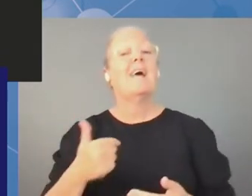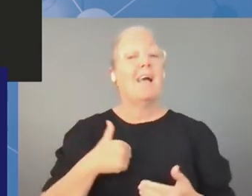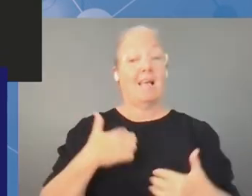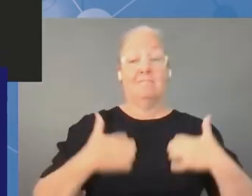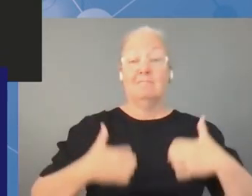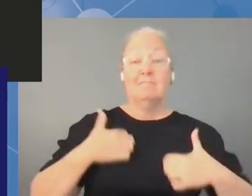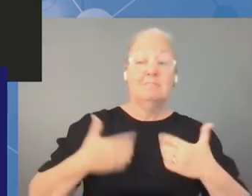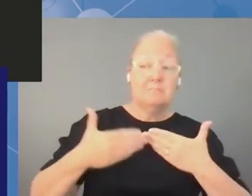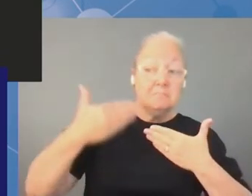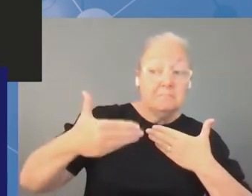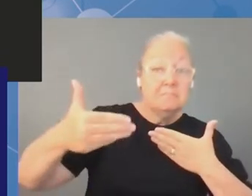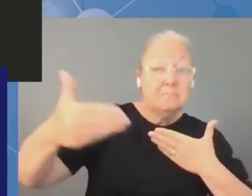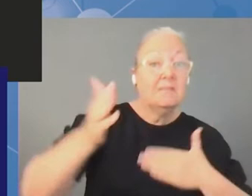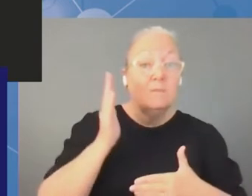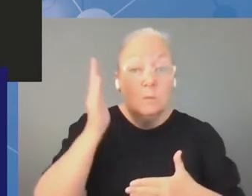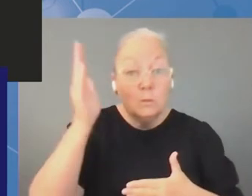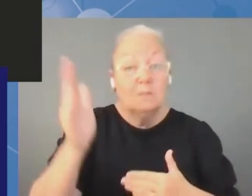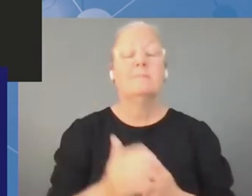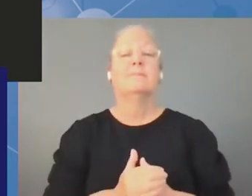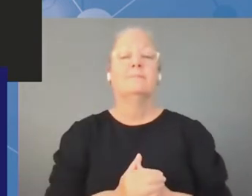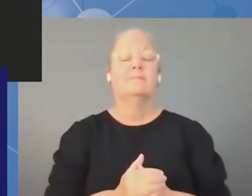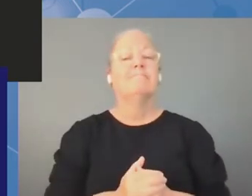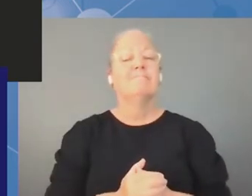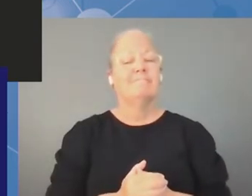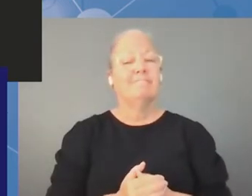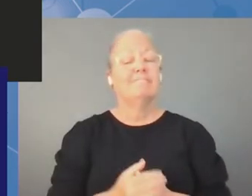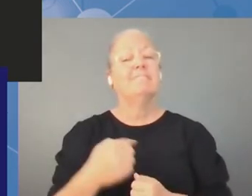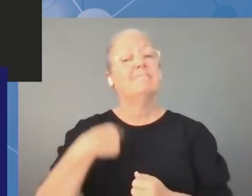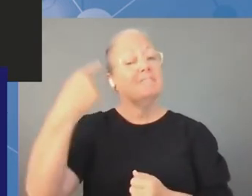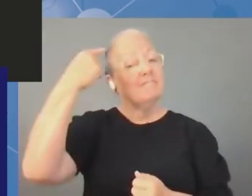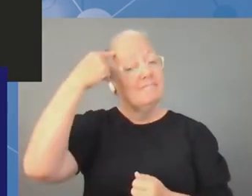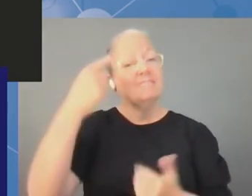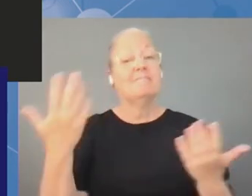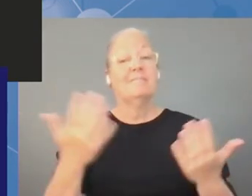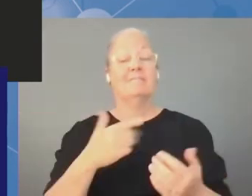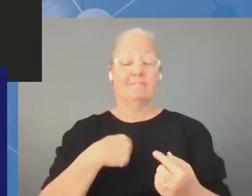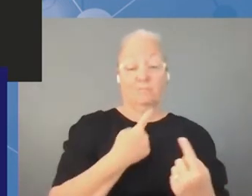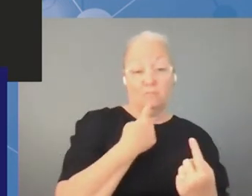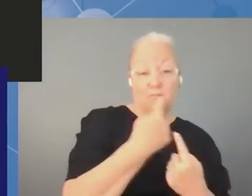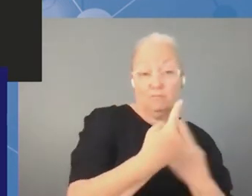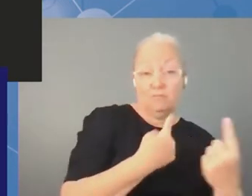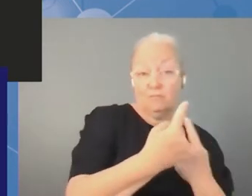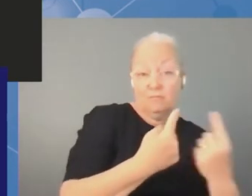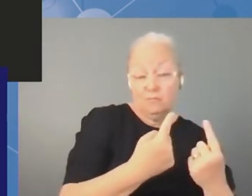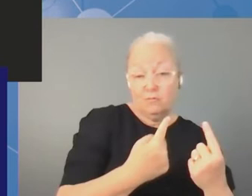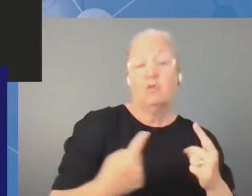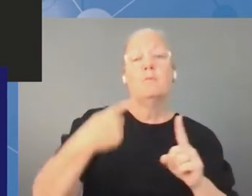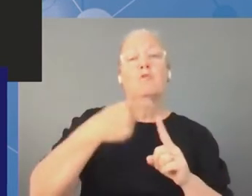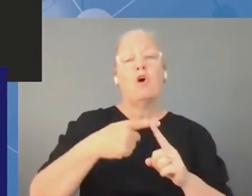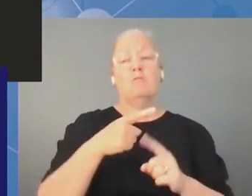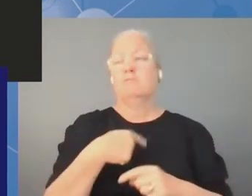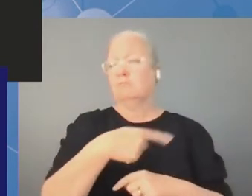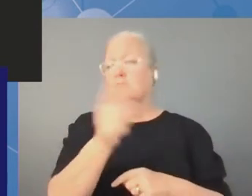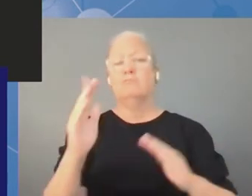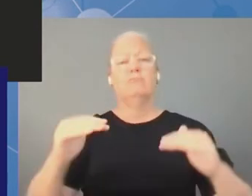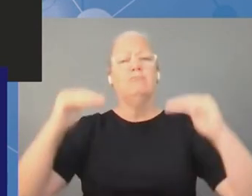ابتكارية وحداثية لتحديث الصورة وإمكانية ما نفعله. سوف